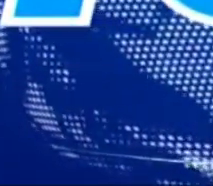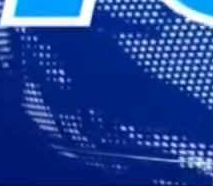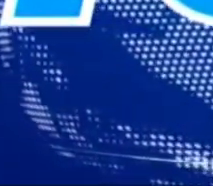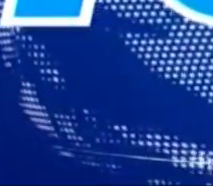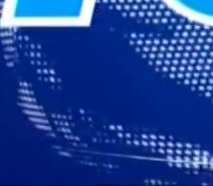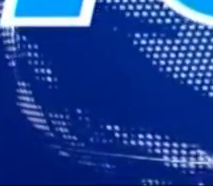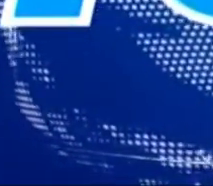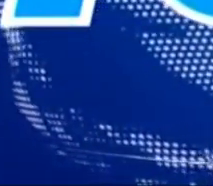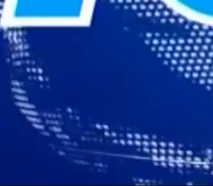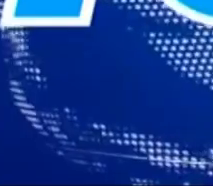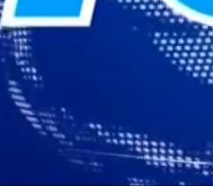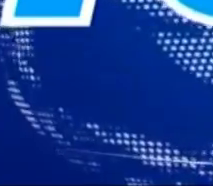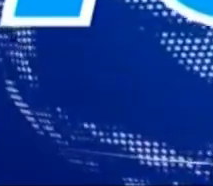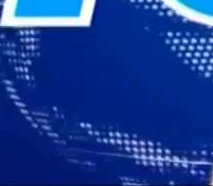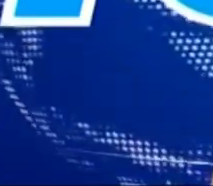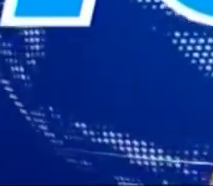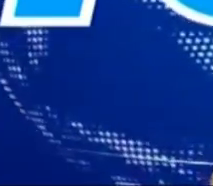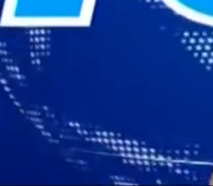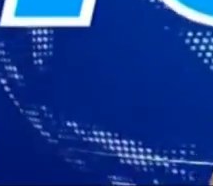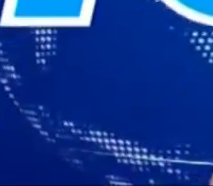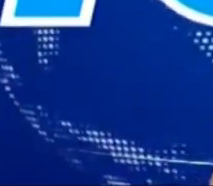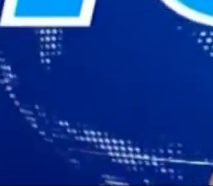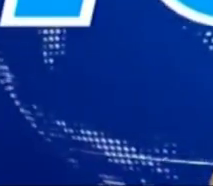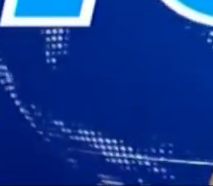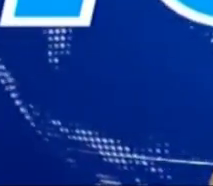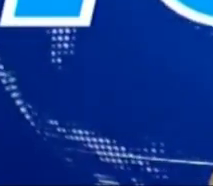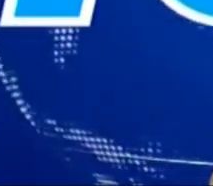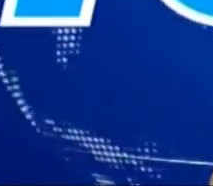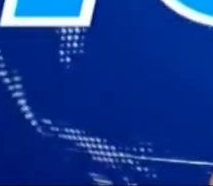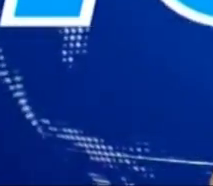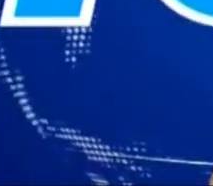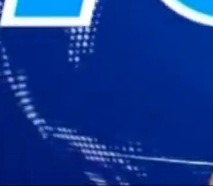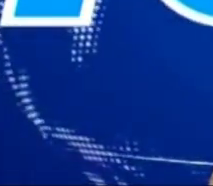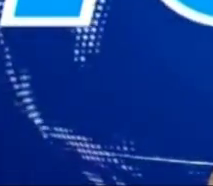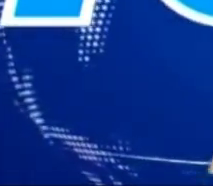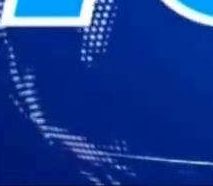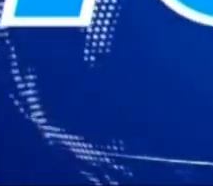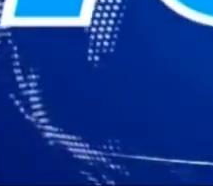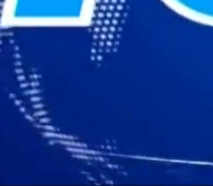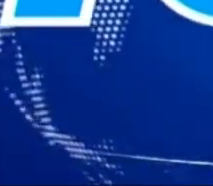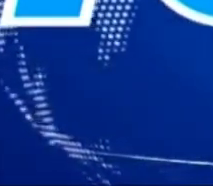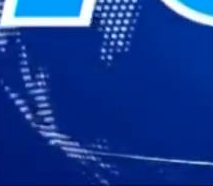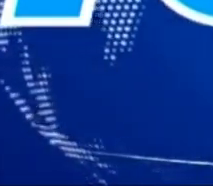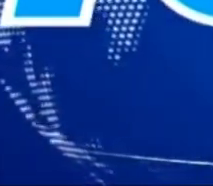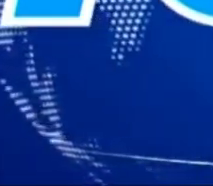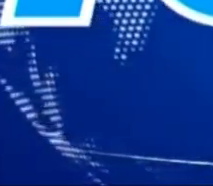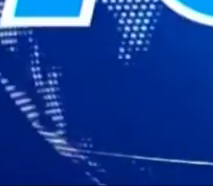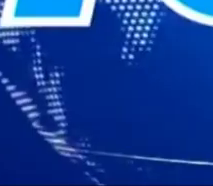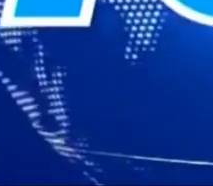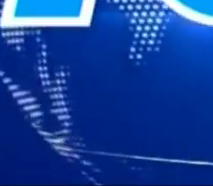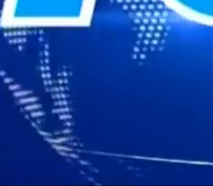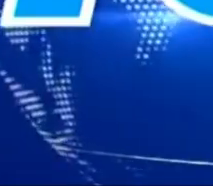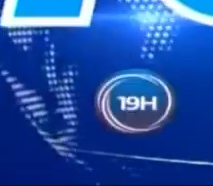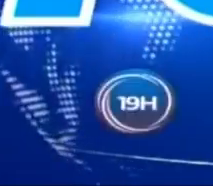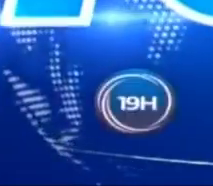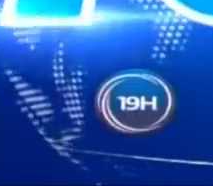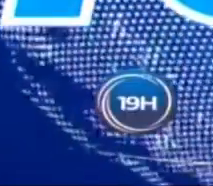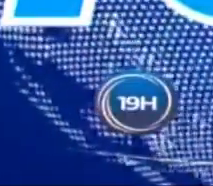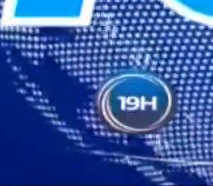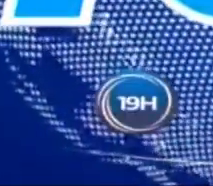le premier ministre, le président du Sénat et le premier vice-président de l'Assemblée nationale ainsi que le président de la